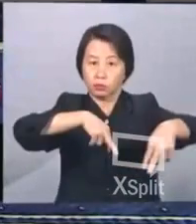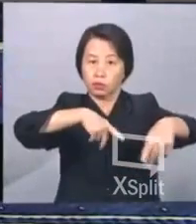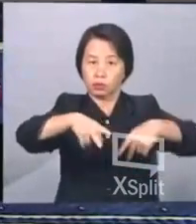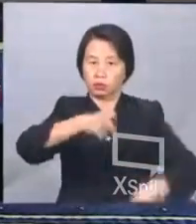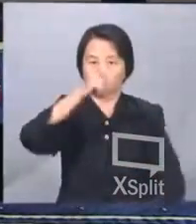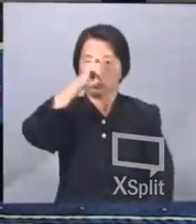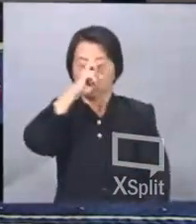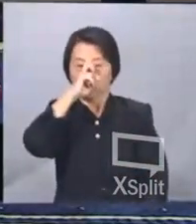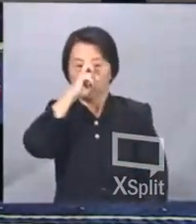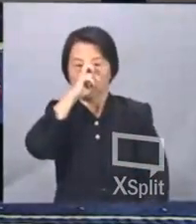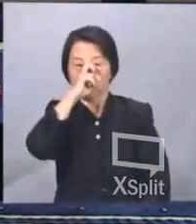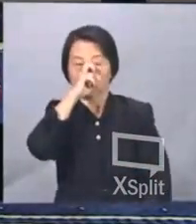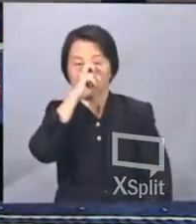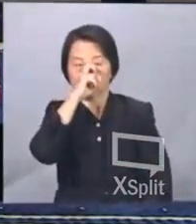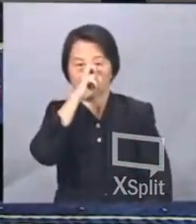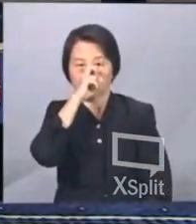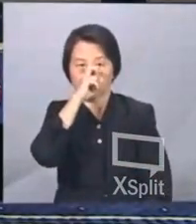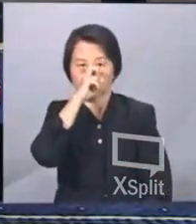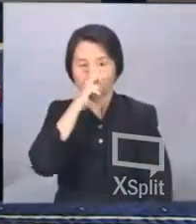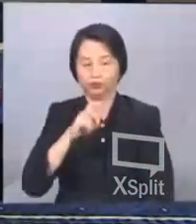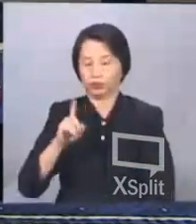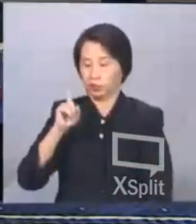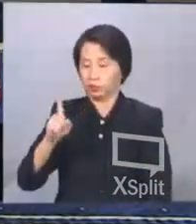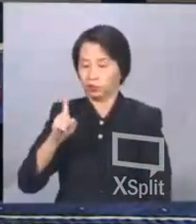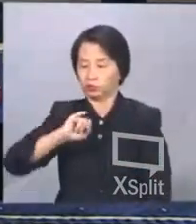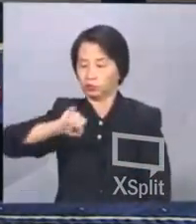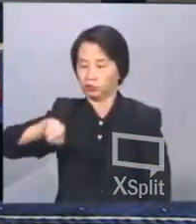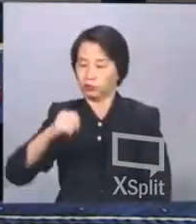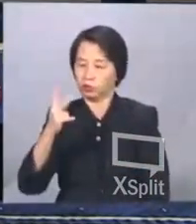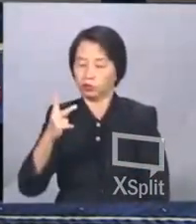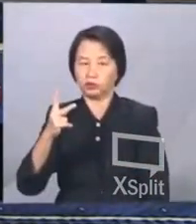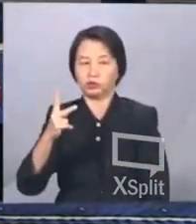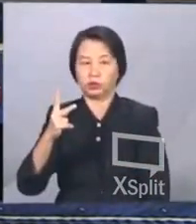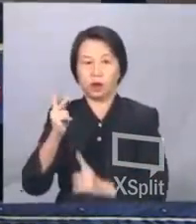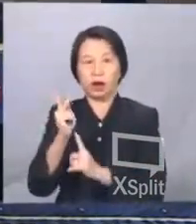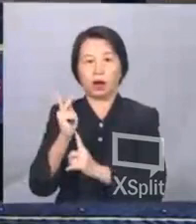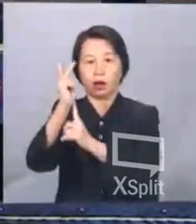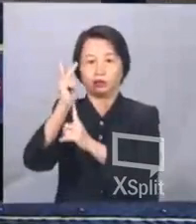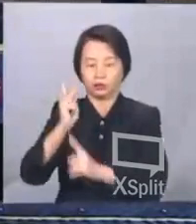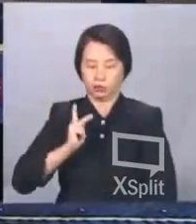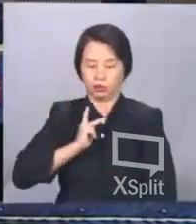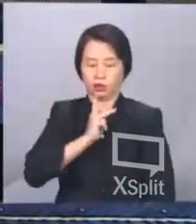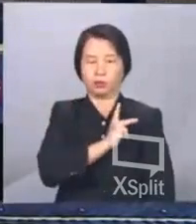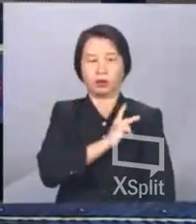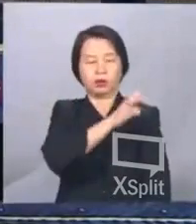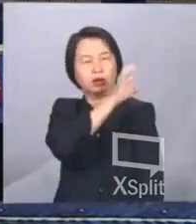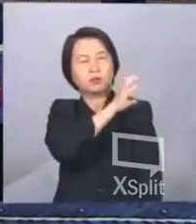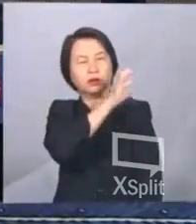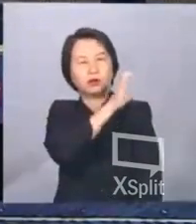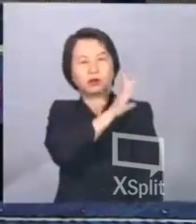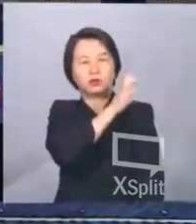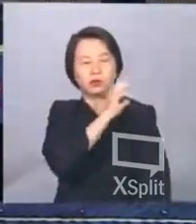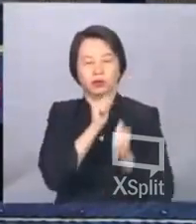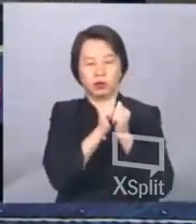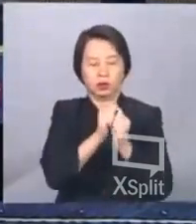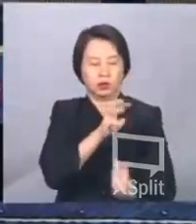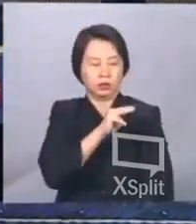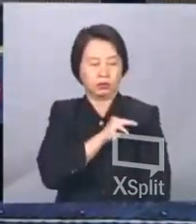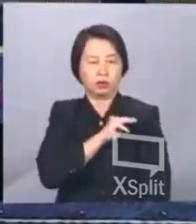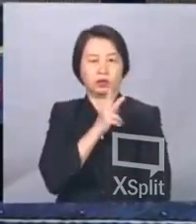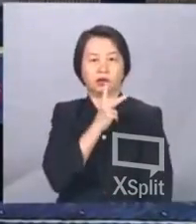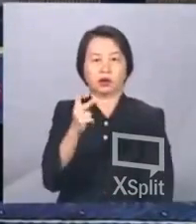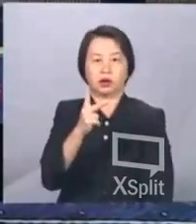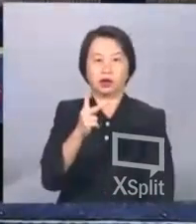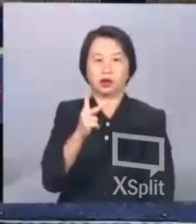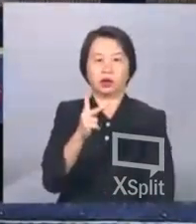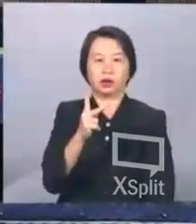ketat Hai sebuah jawatankuasa khas kabinet yang difungsikan bersama oleh menteri kanan